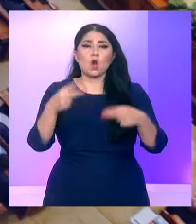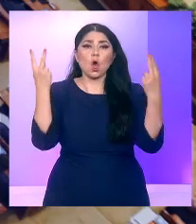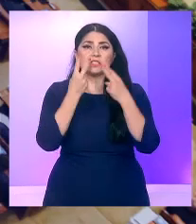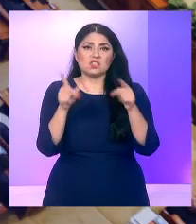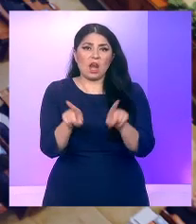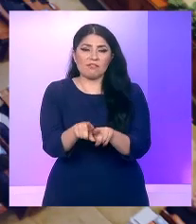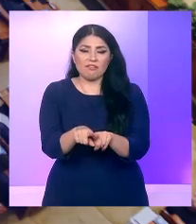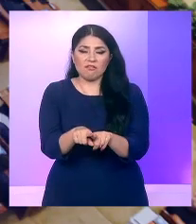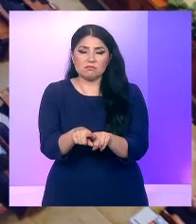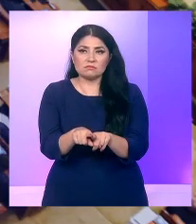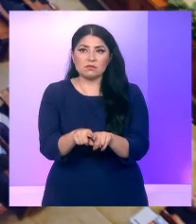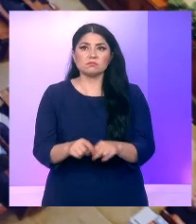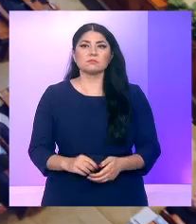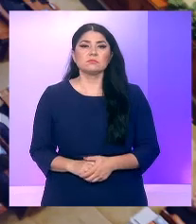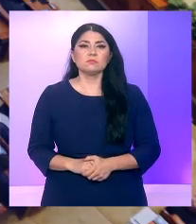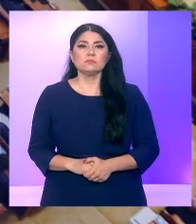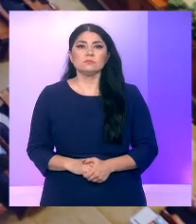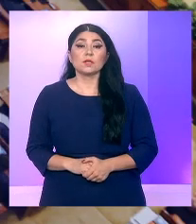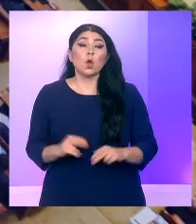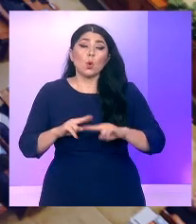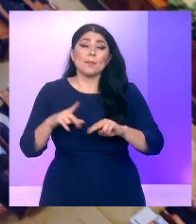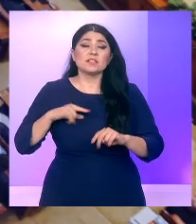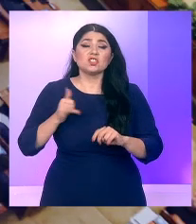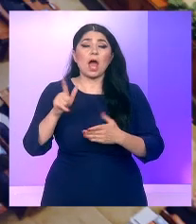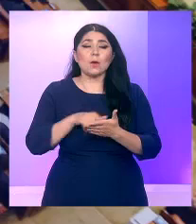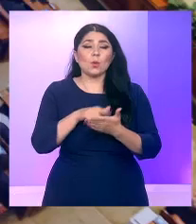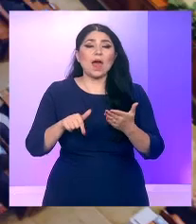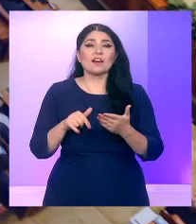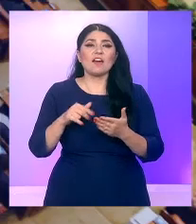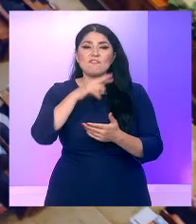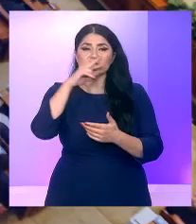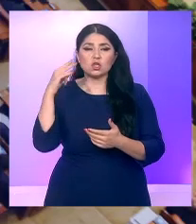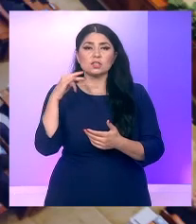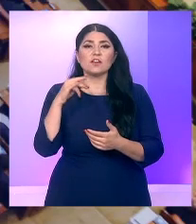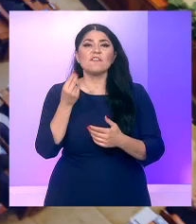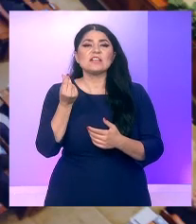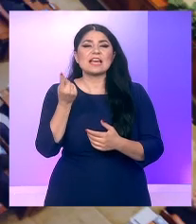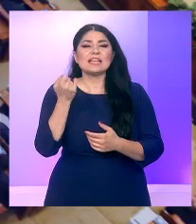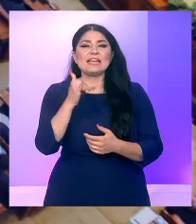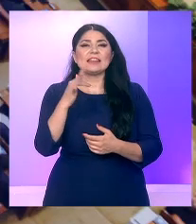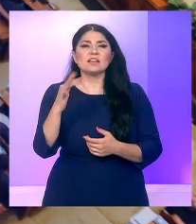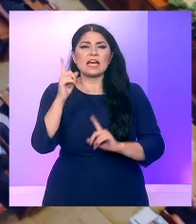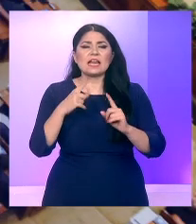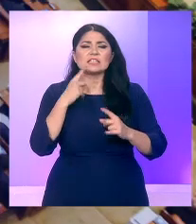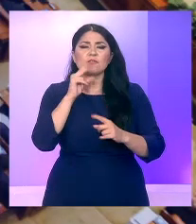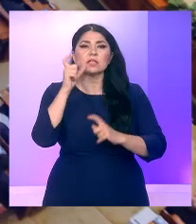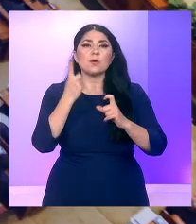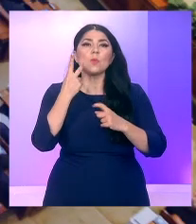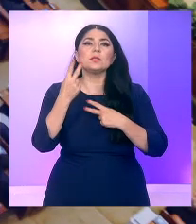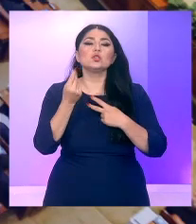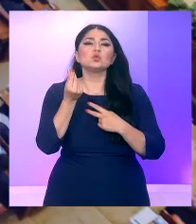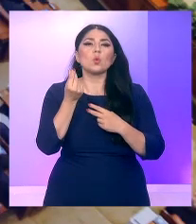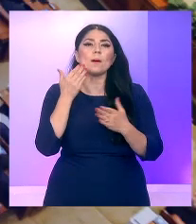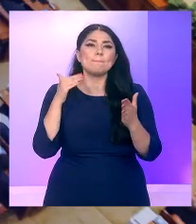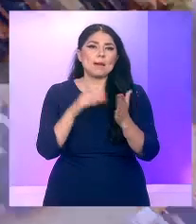cum și acea eliminarea facilităților fiscale din IT, chiar dacă se discută despre un prag, pentru că în interiorul coaliției